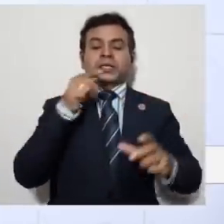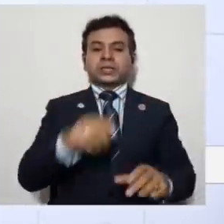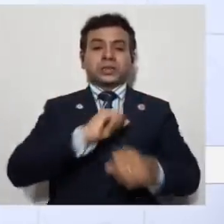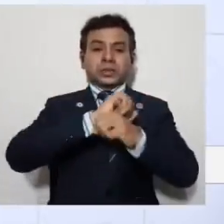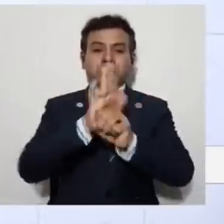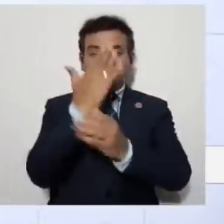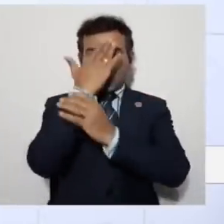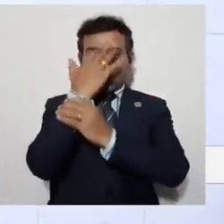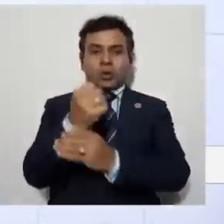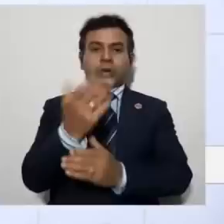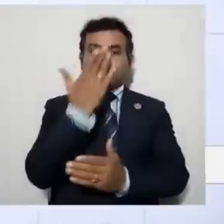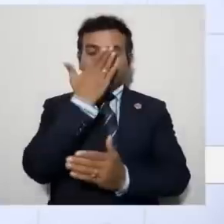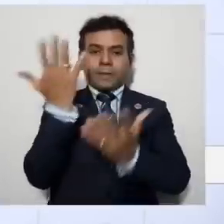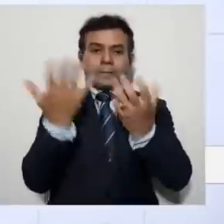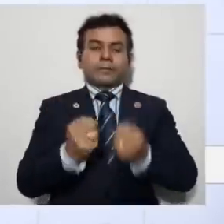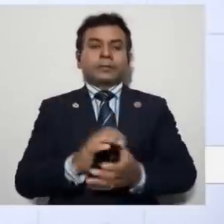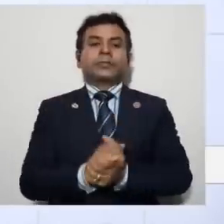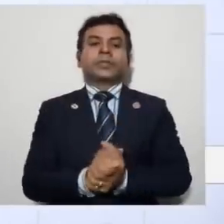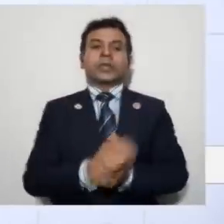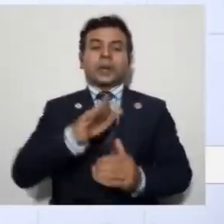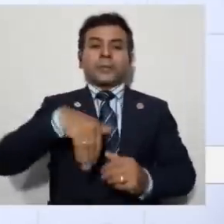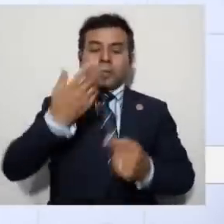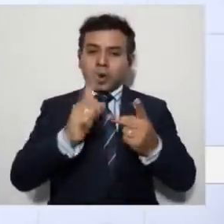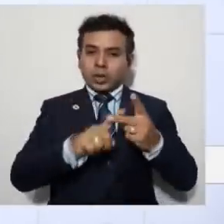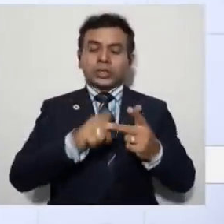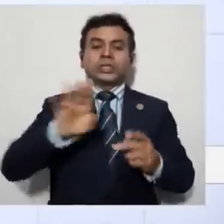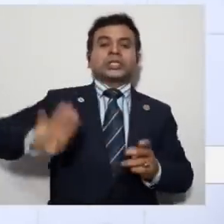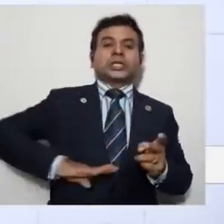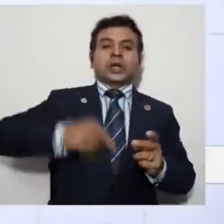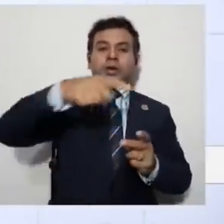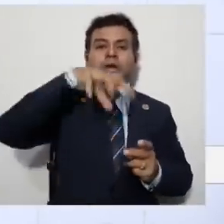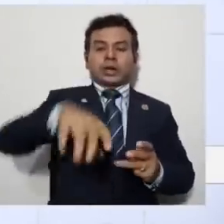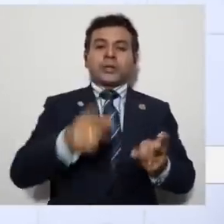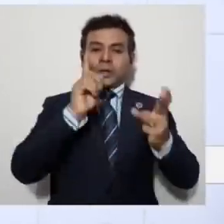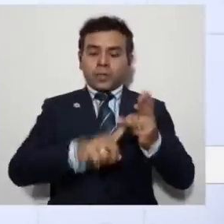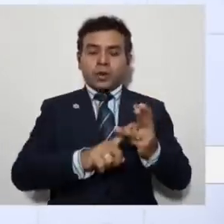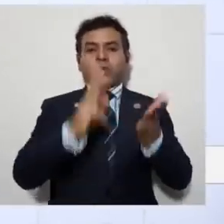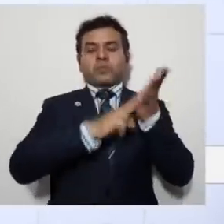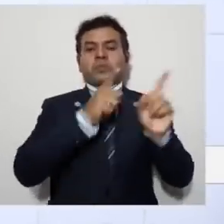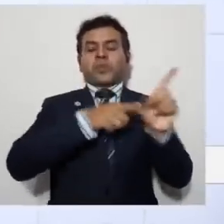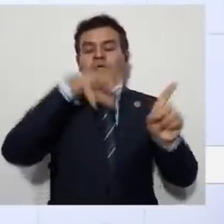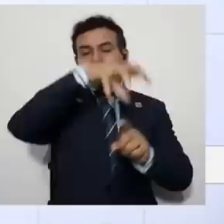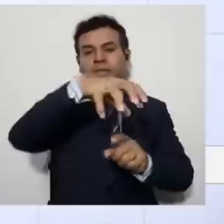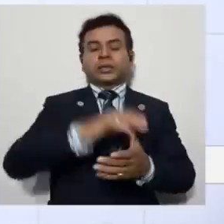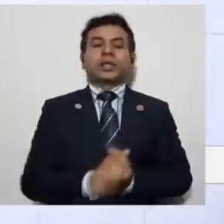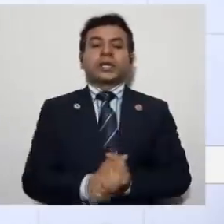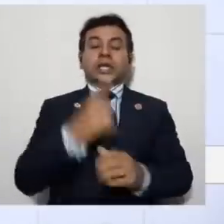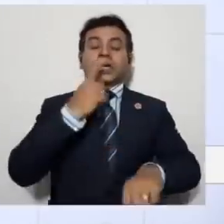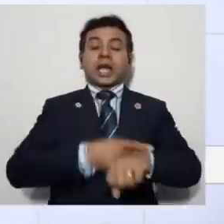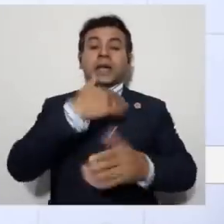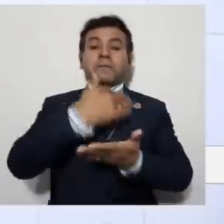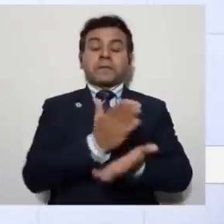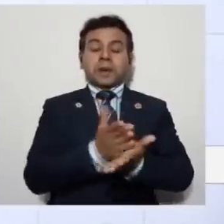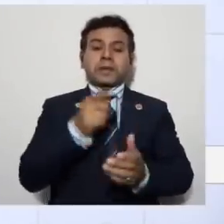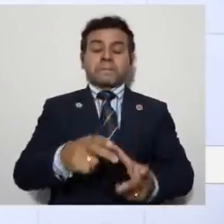এবং ঢাকা বিভাগেই সর্বাধিক পরিমাণ শনাক্ত হয়েছে আক্রান্ত ব্যক্তি, এবং তারপরে হয়েছে চিটং